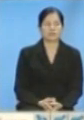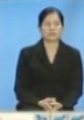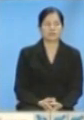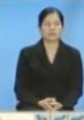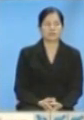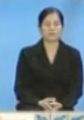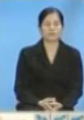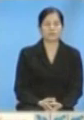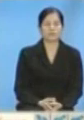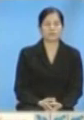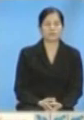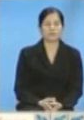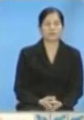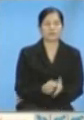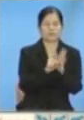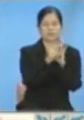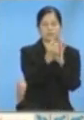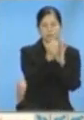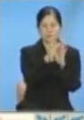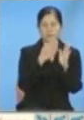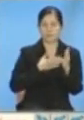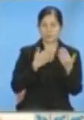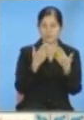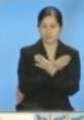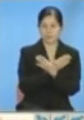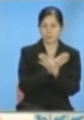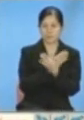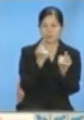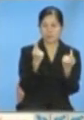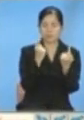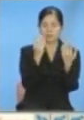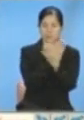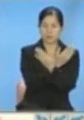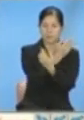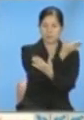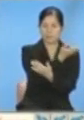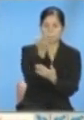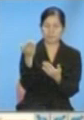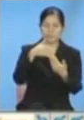สิบห้านาทีผมก็สลับฝ่ายละคนก็ยุติธรรมดีแล้วนี่ครับ